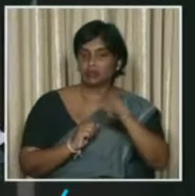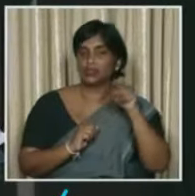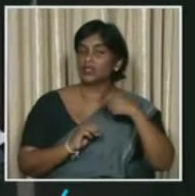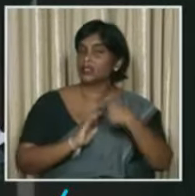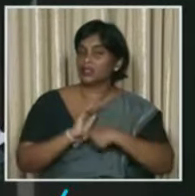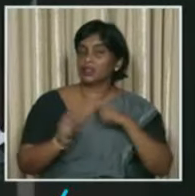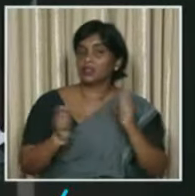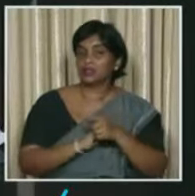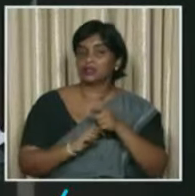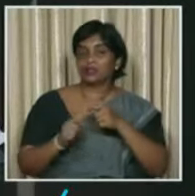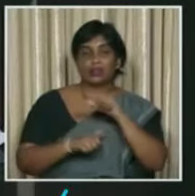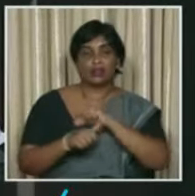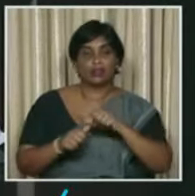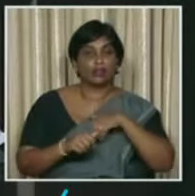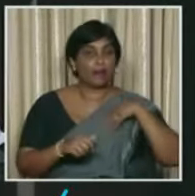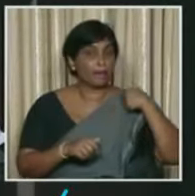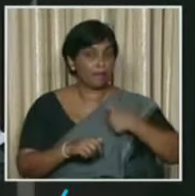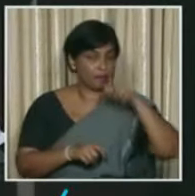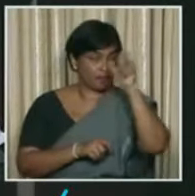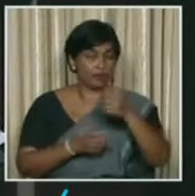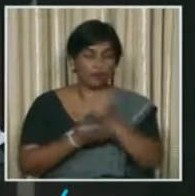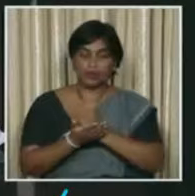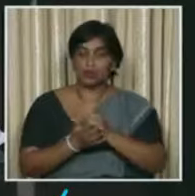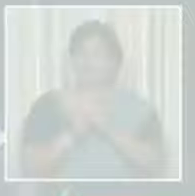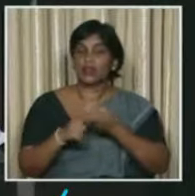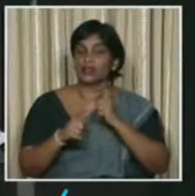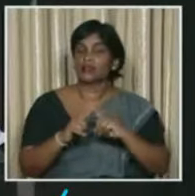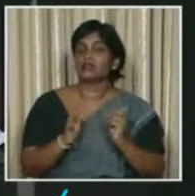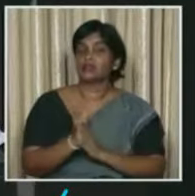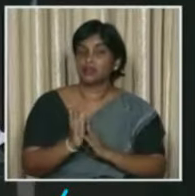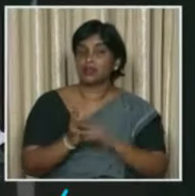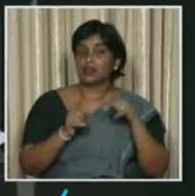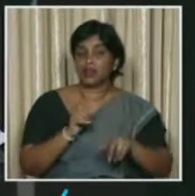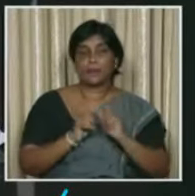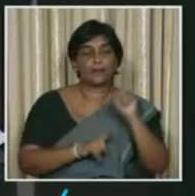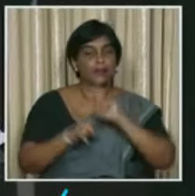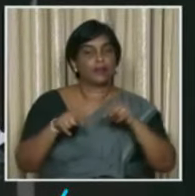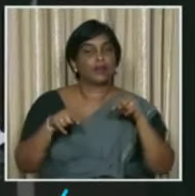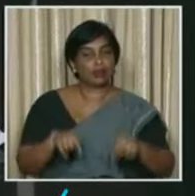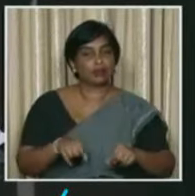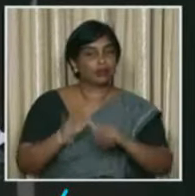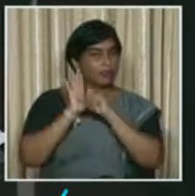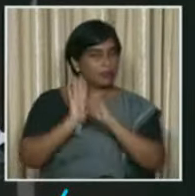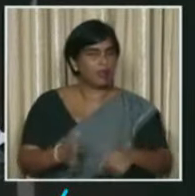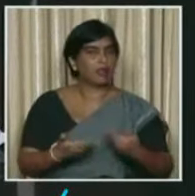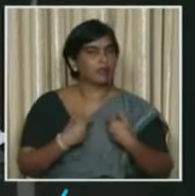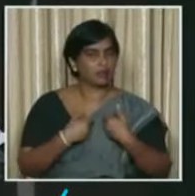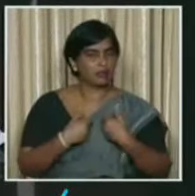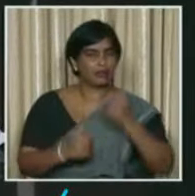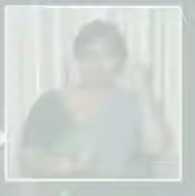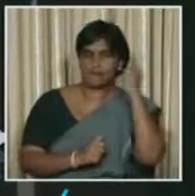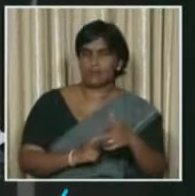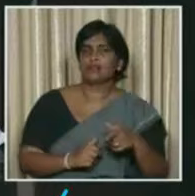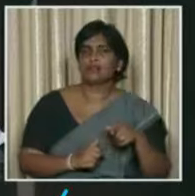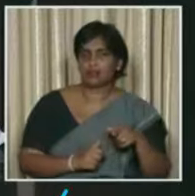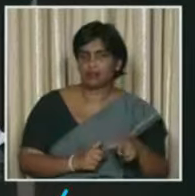ශ්‍රී ලංකා ක්‍රිකට් ආයතනයේ ප්‍රධානියා ප්‍රමුඛ විධායක මණ්ඩලය මේ පාර්ලිමේන්තුවට අපහාස කරලා තිබෙනවා. අවමන් කරලා